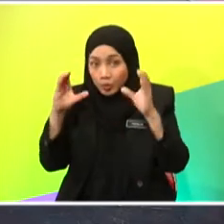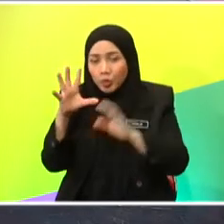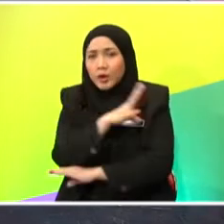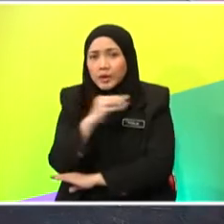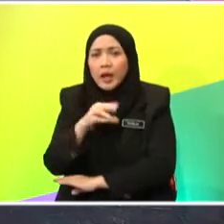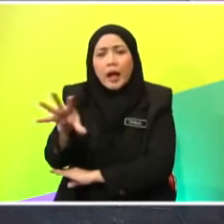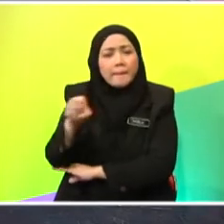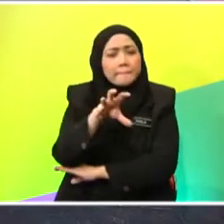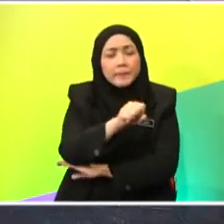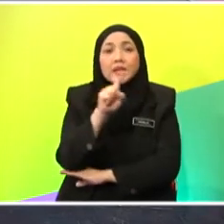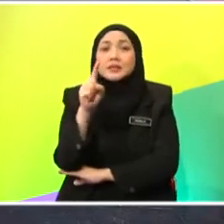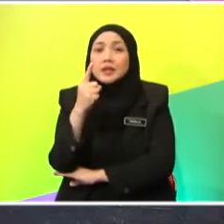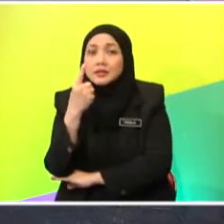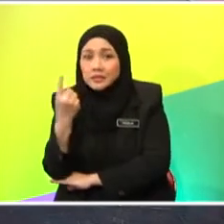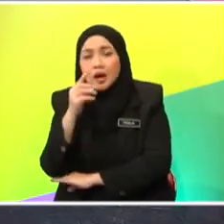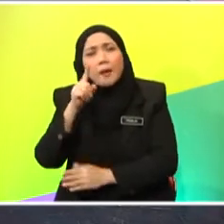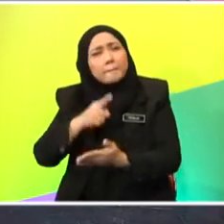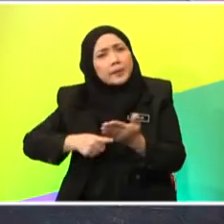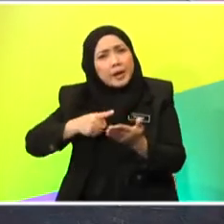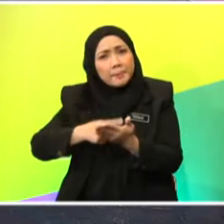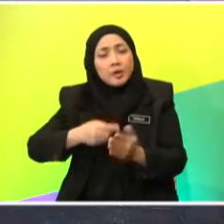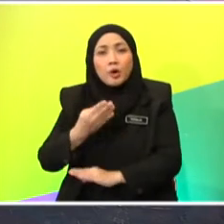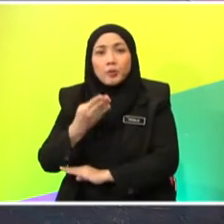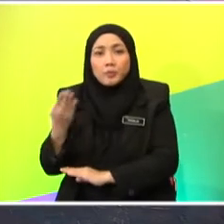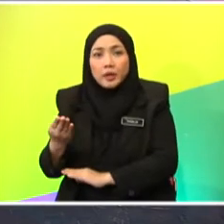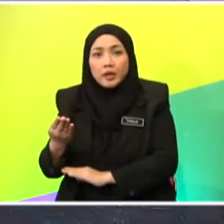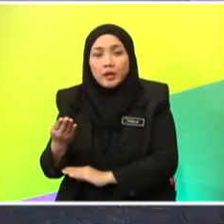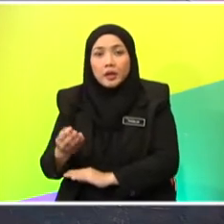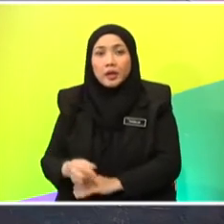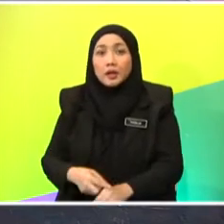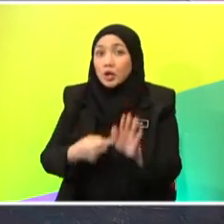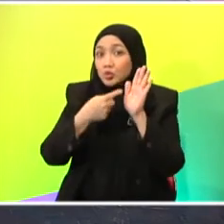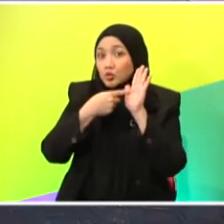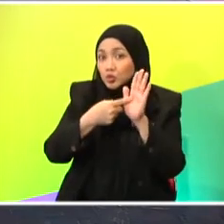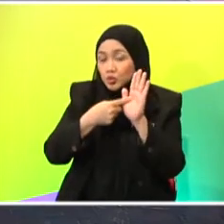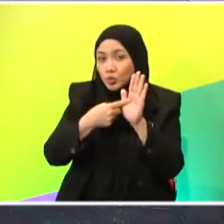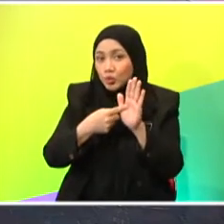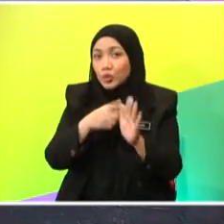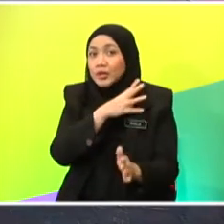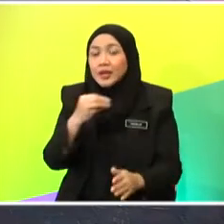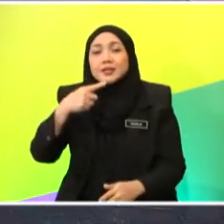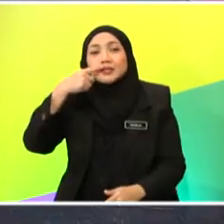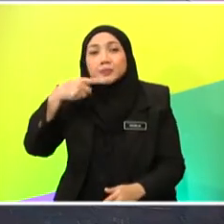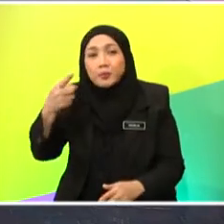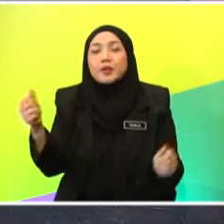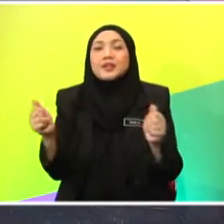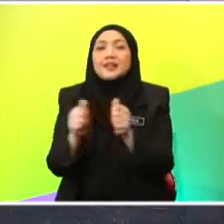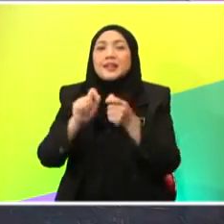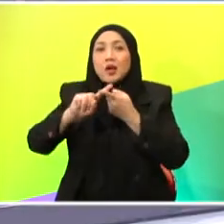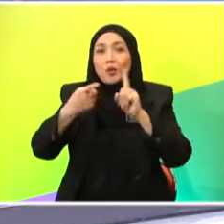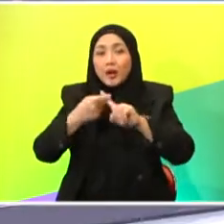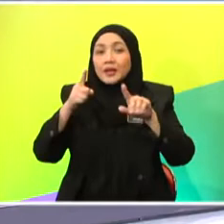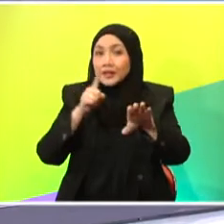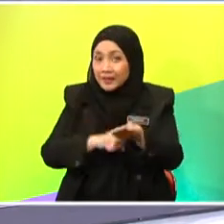asma gini yang Hakim Suke Ken aki angka dan kita sebut sama-sama dengan kawan-kawan di rumah boleh boleh tak